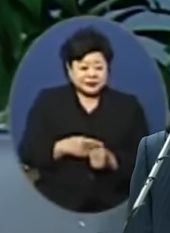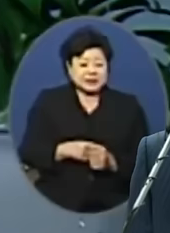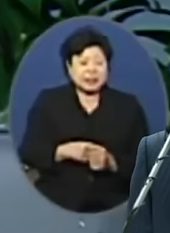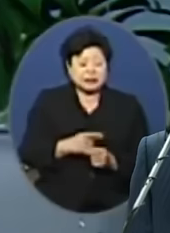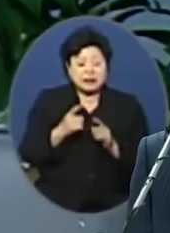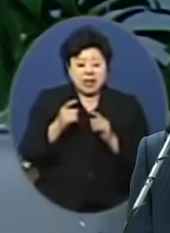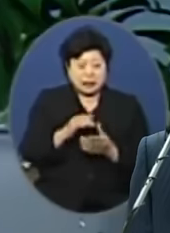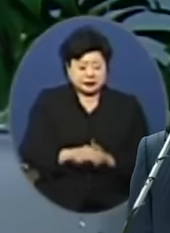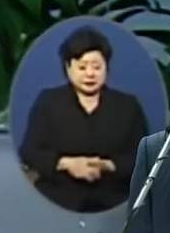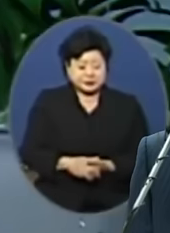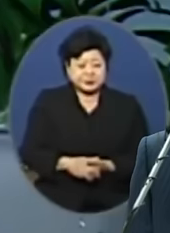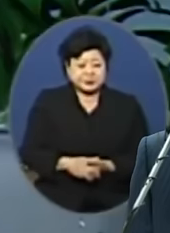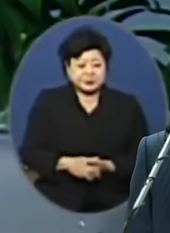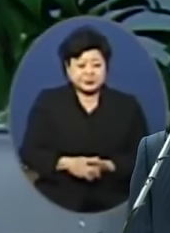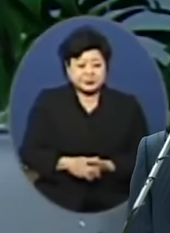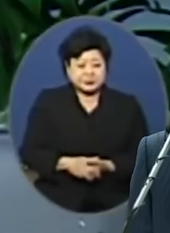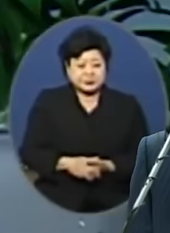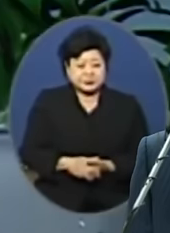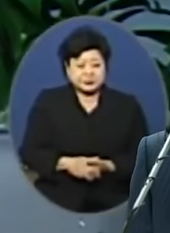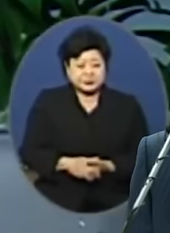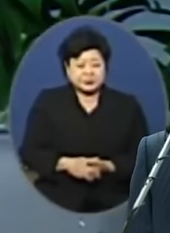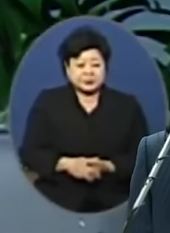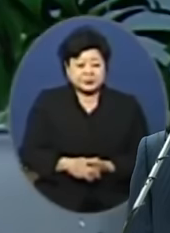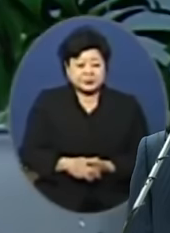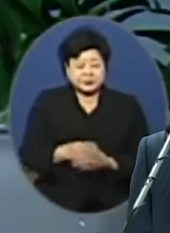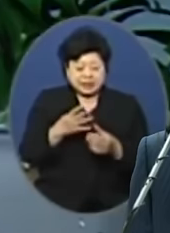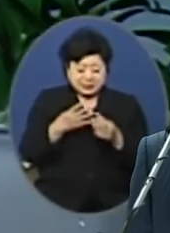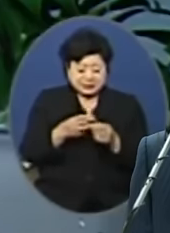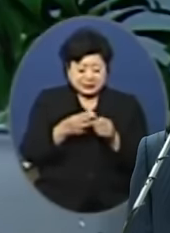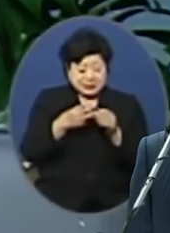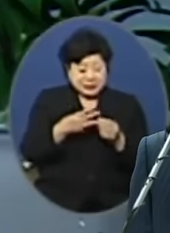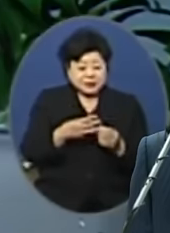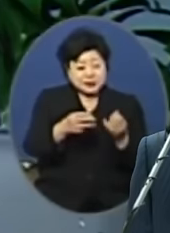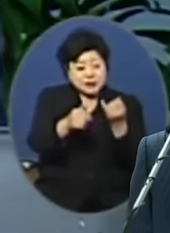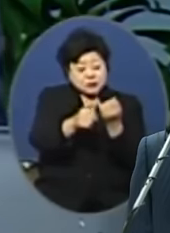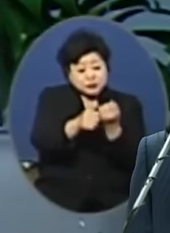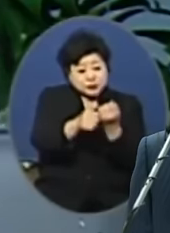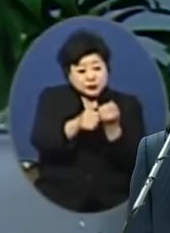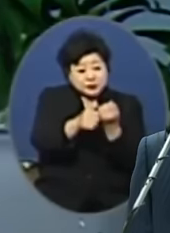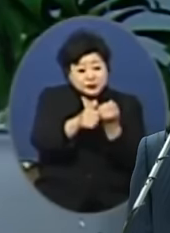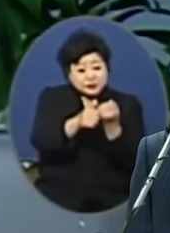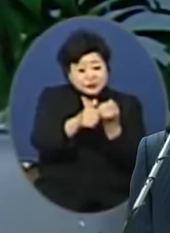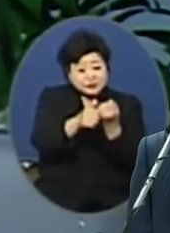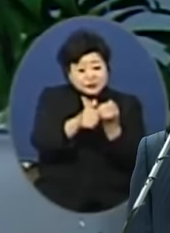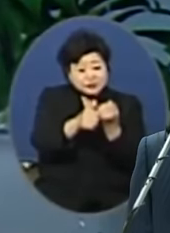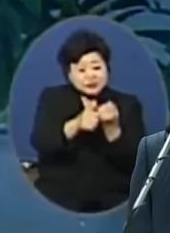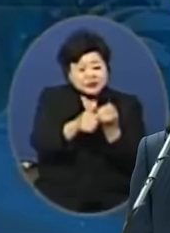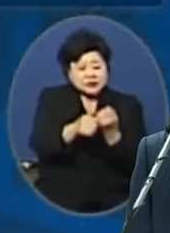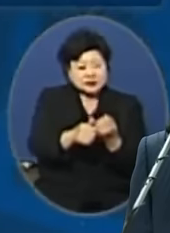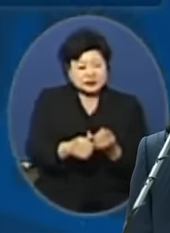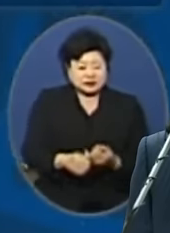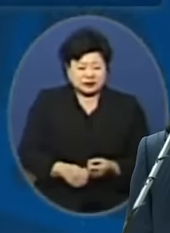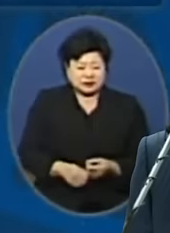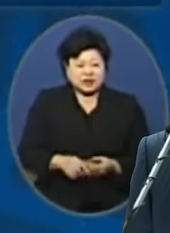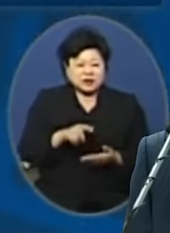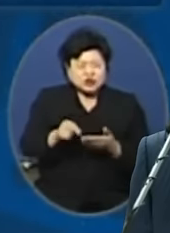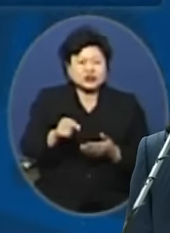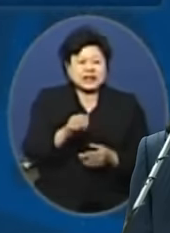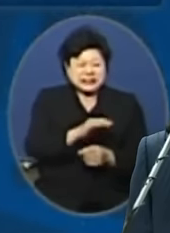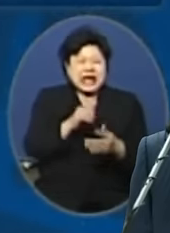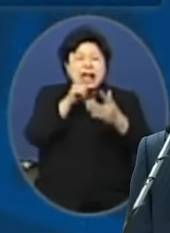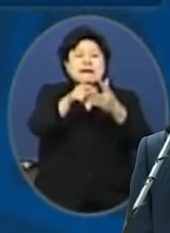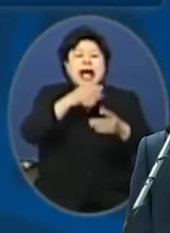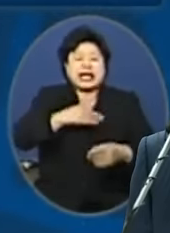비난 중에 하나가 되는 것입니다. 또 셋째 번에 부부간에 주제 파악이나 잘 해라.